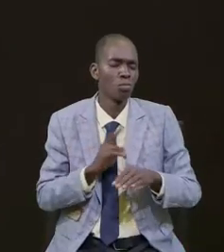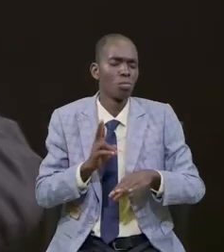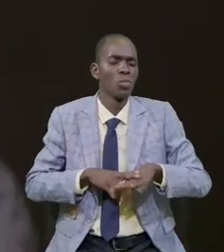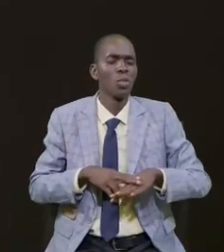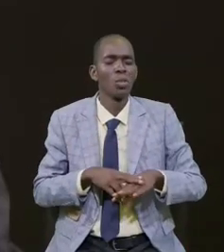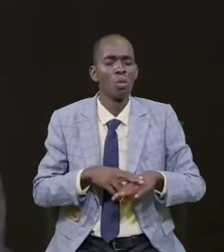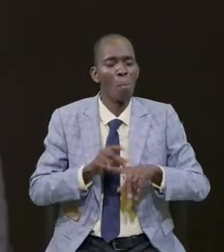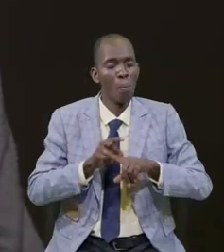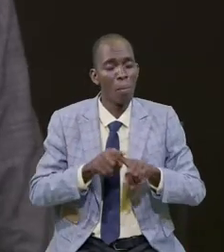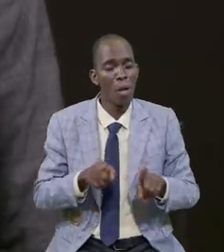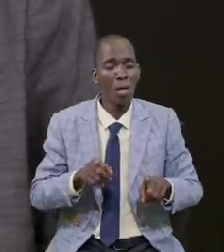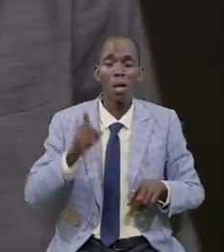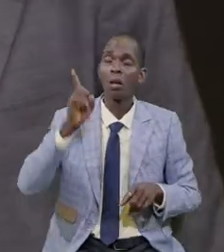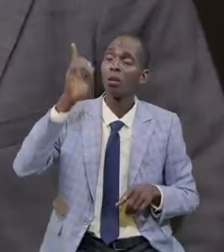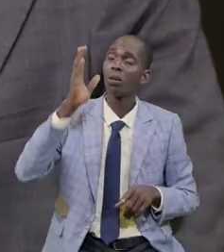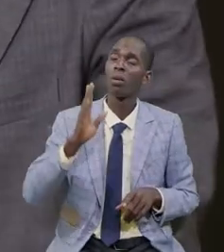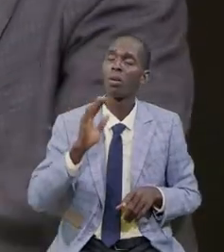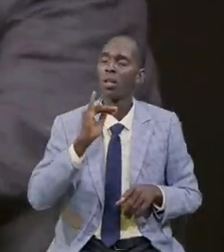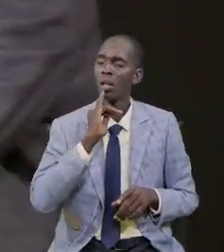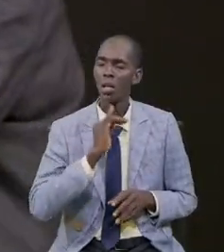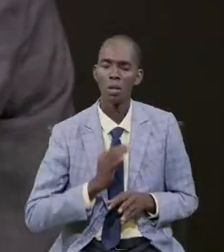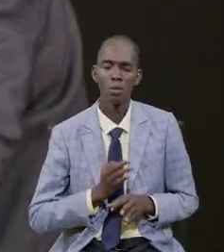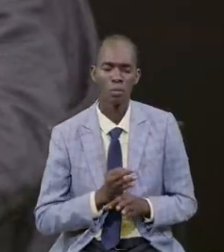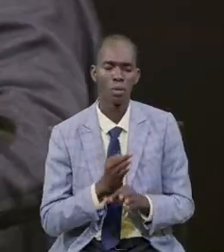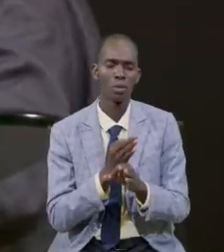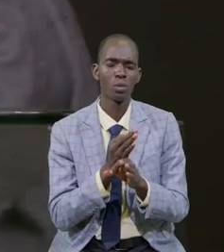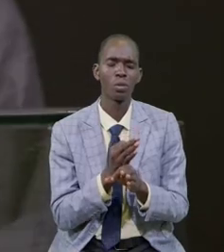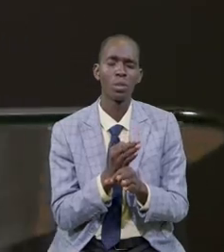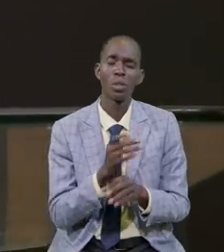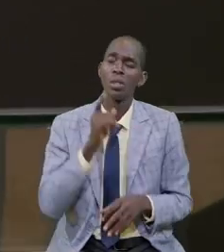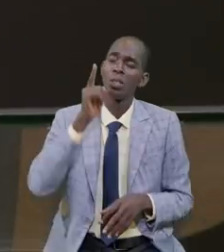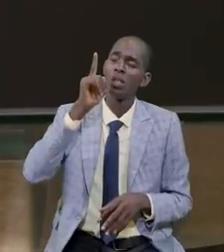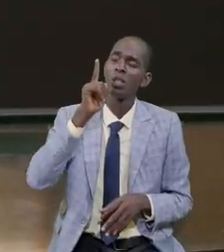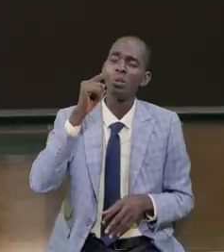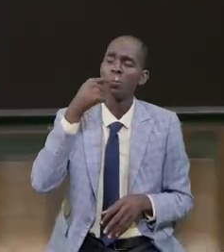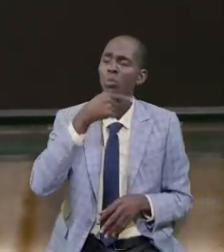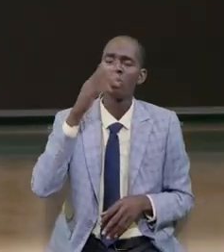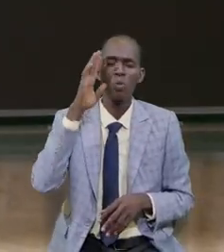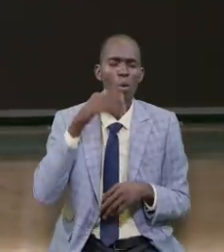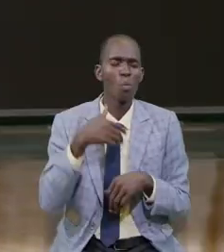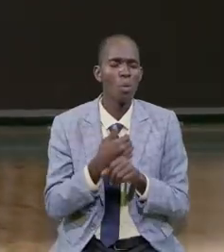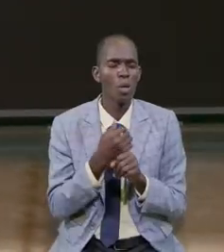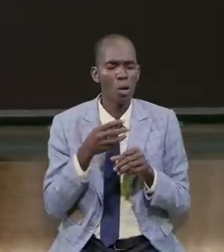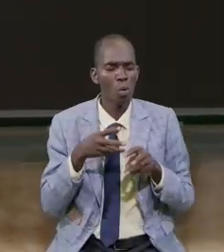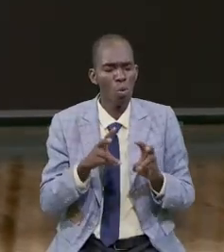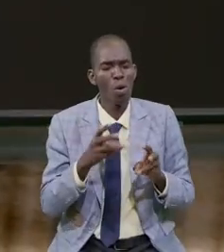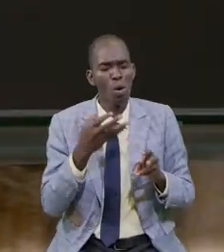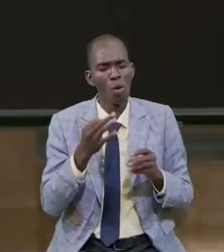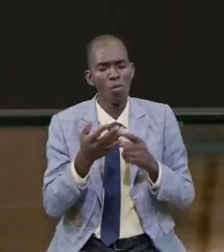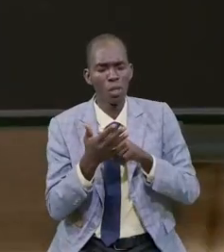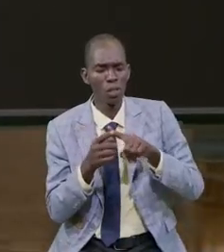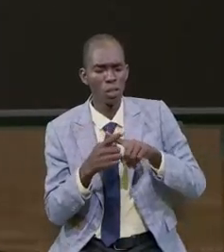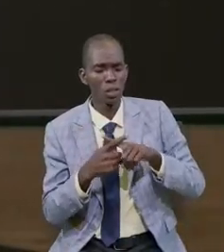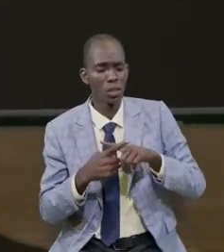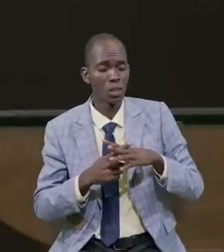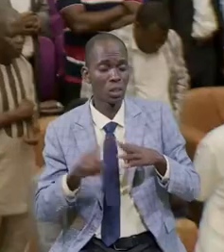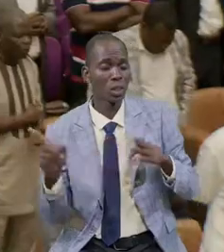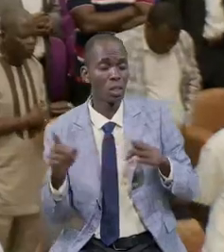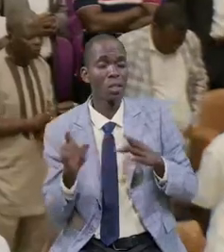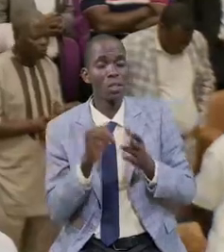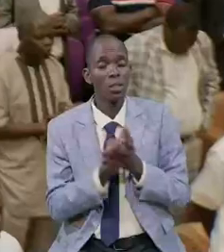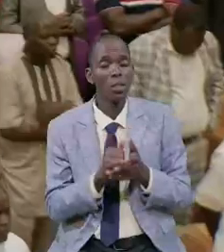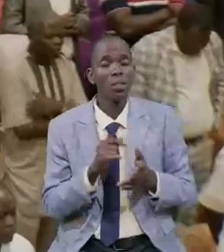mais Dieu est fidèle. Et qui vous fera en sortir pour que vous